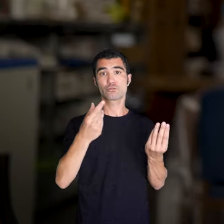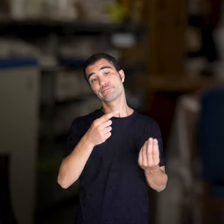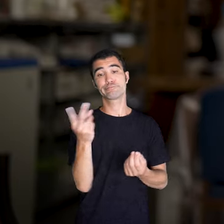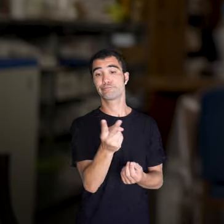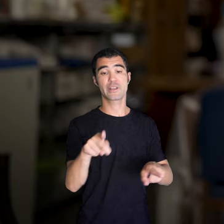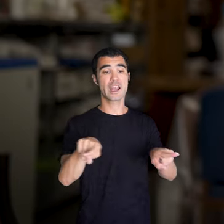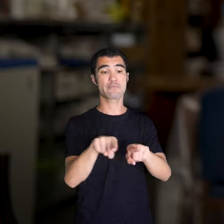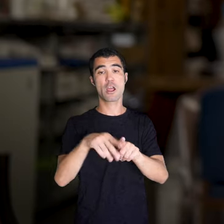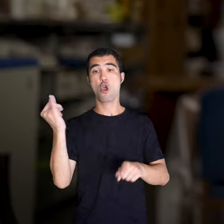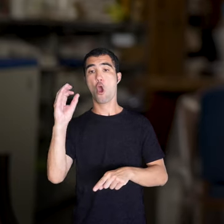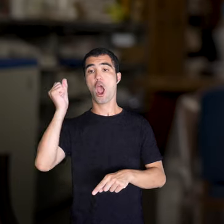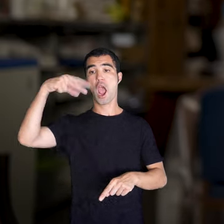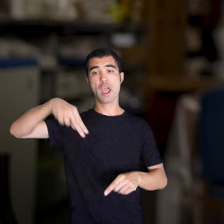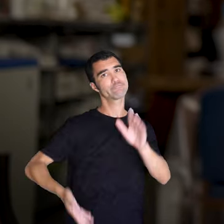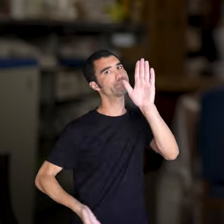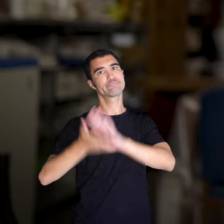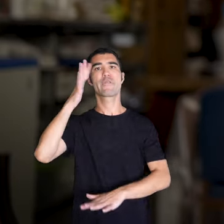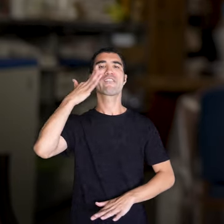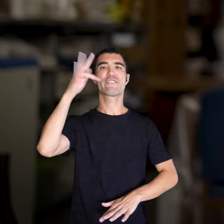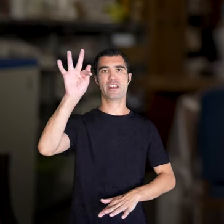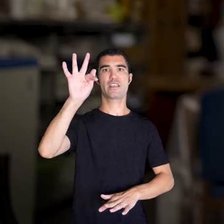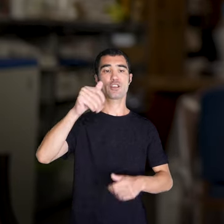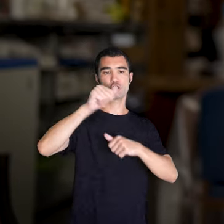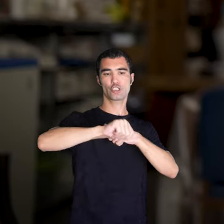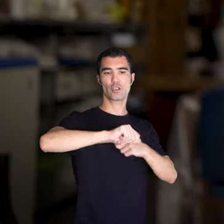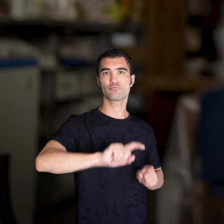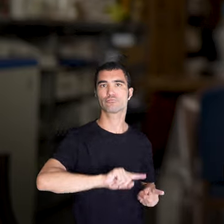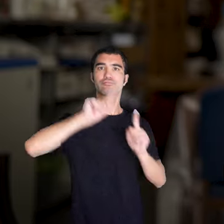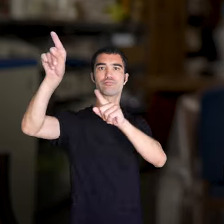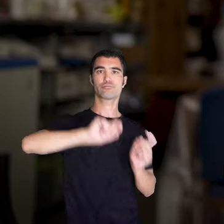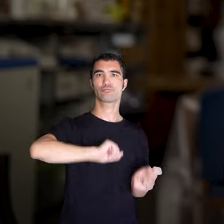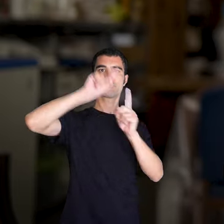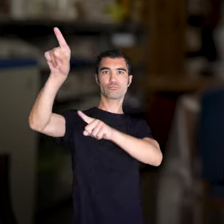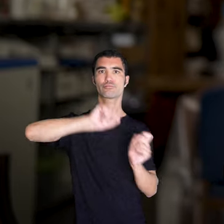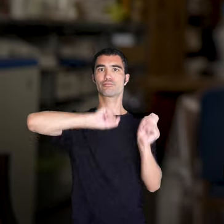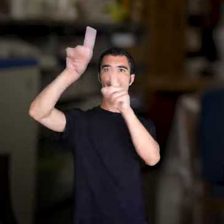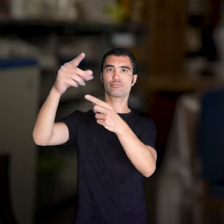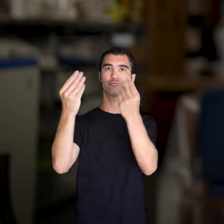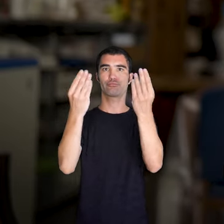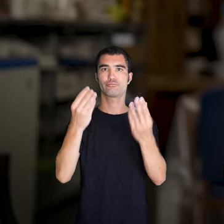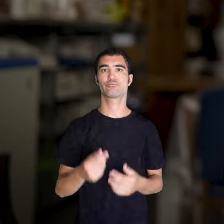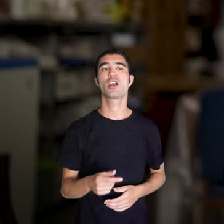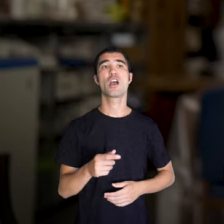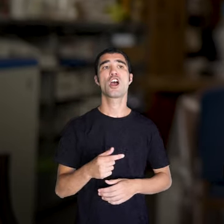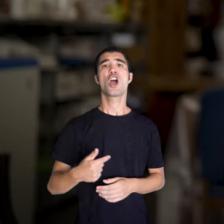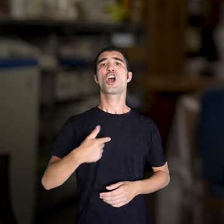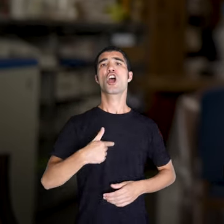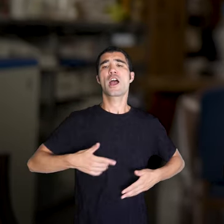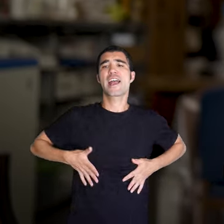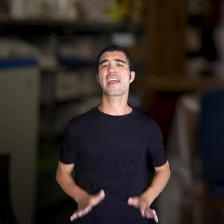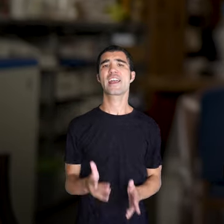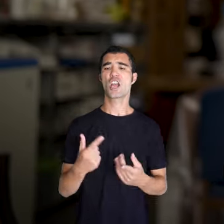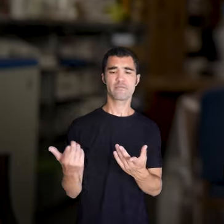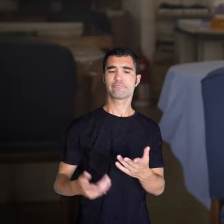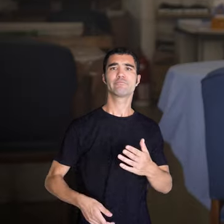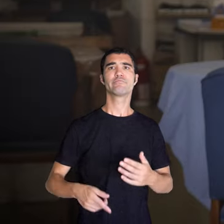a fer feina a comerços francesos, de sollerits, com és natural. A sollerits, pues, els diuen, tenc el meu fill, i que